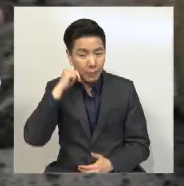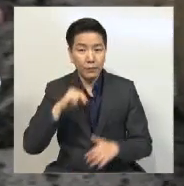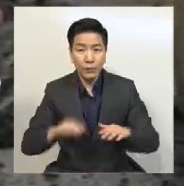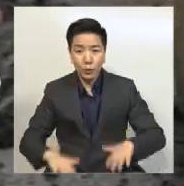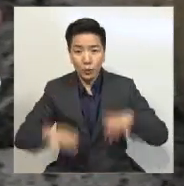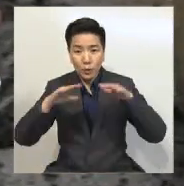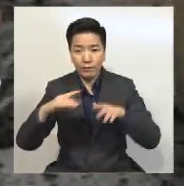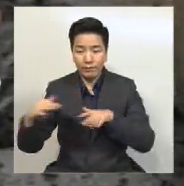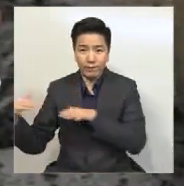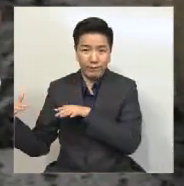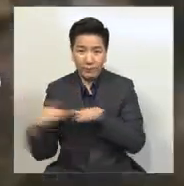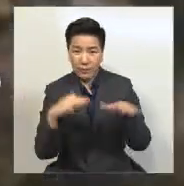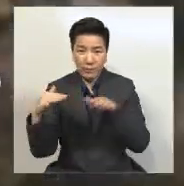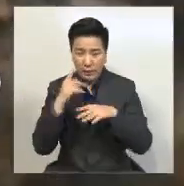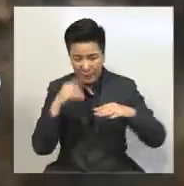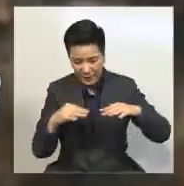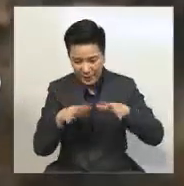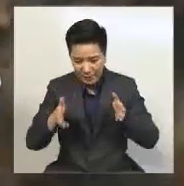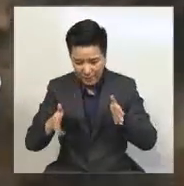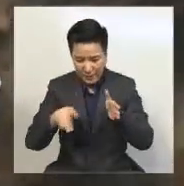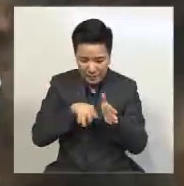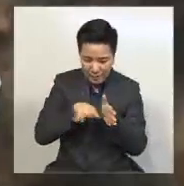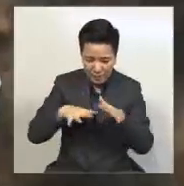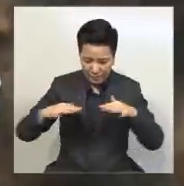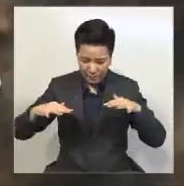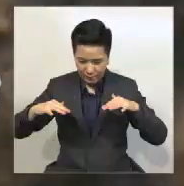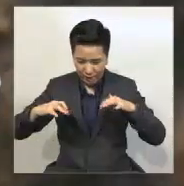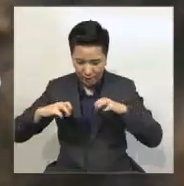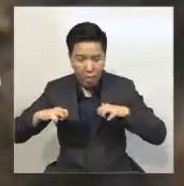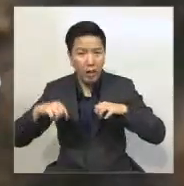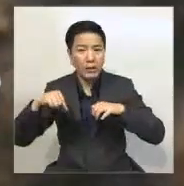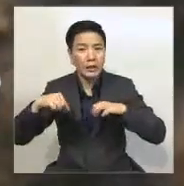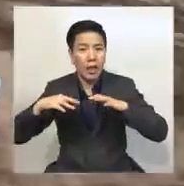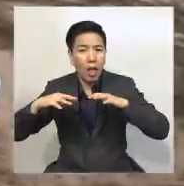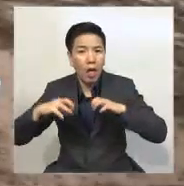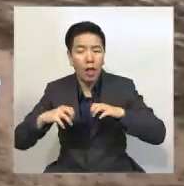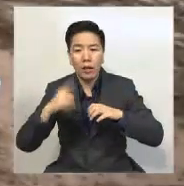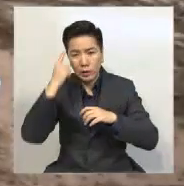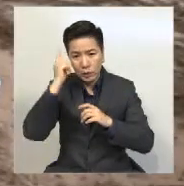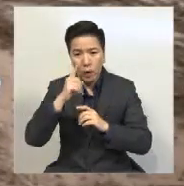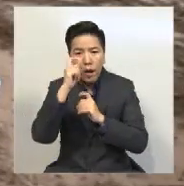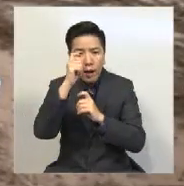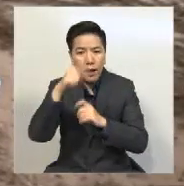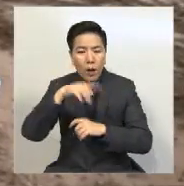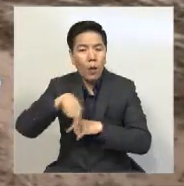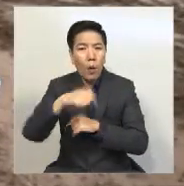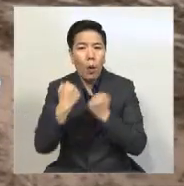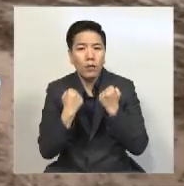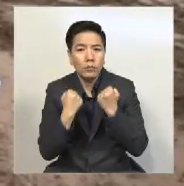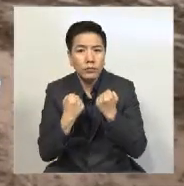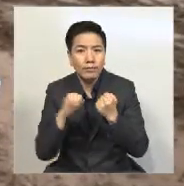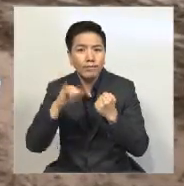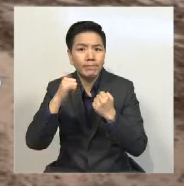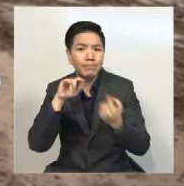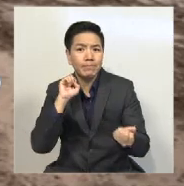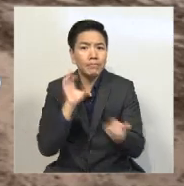คอสะพานทำให้ทางหน่วยราชการเองนะครับก็ต้องคำนึงถึงอันตรายในตรงนี้นะครับเกรงว่ารถที่ผ่านมาตรงนี้จะอาจ